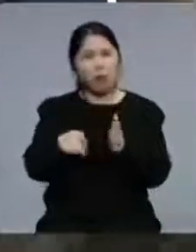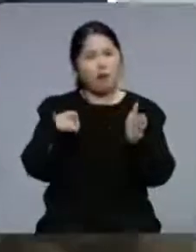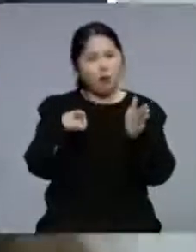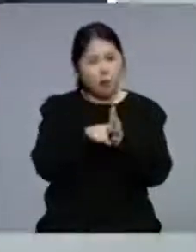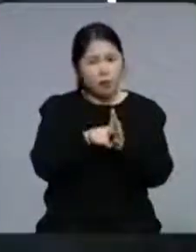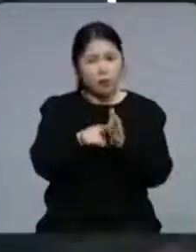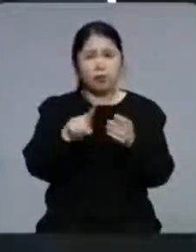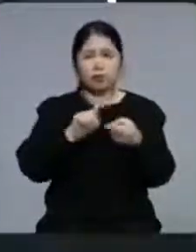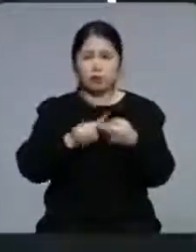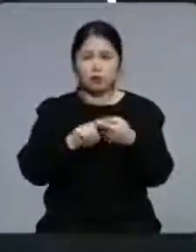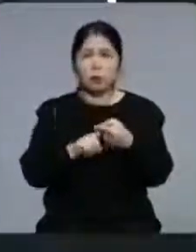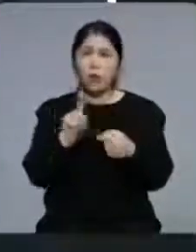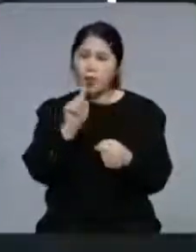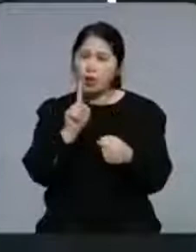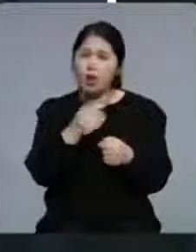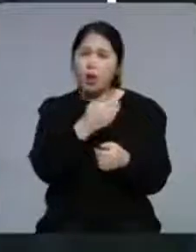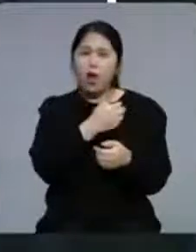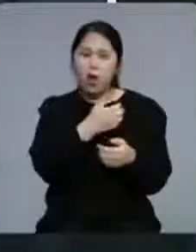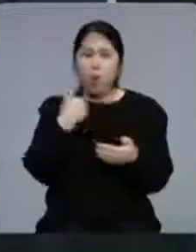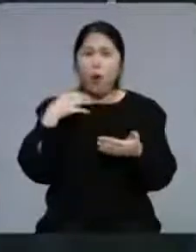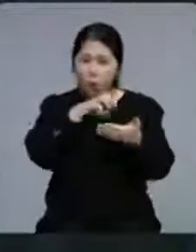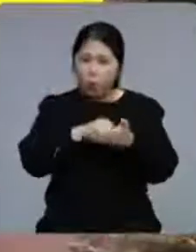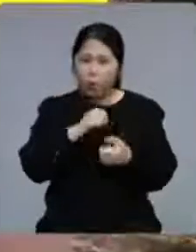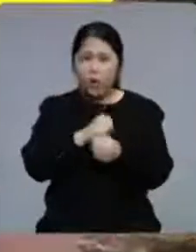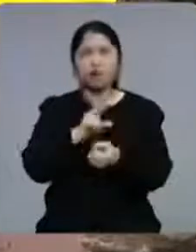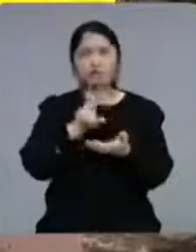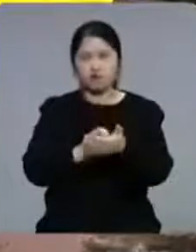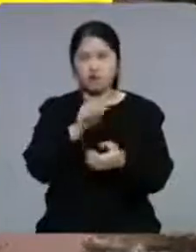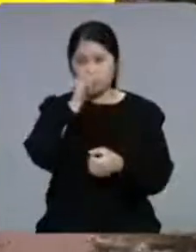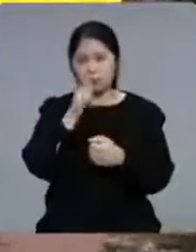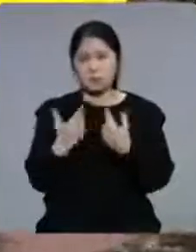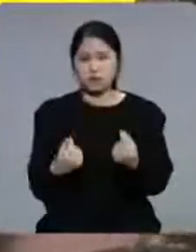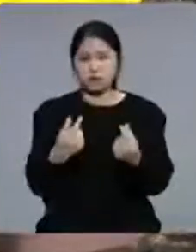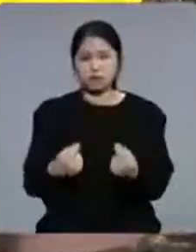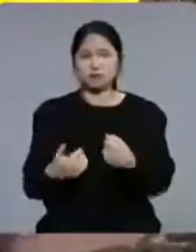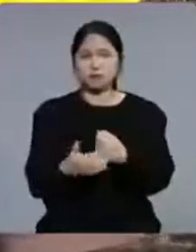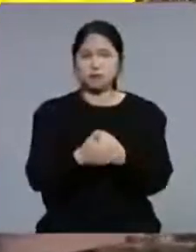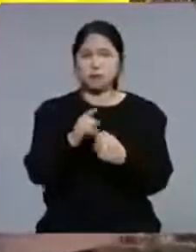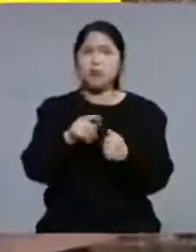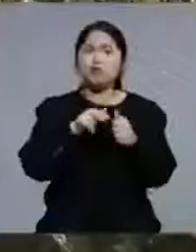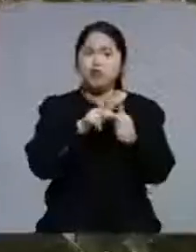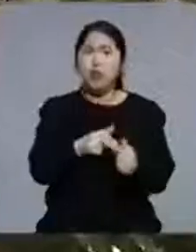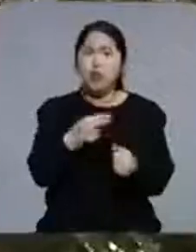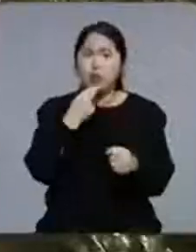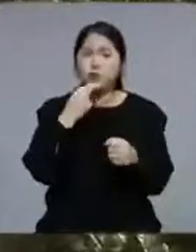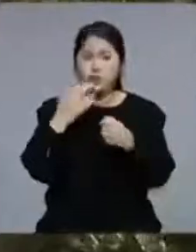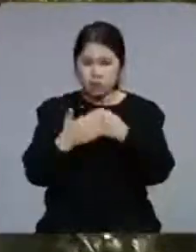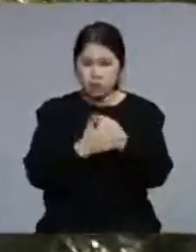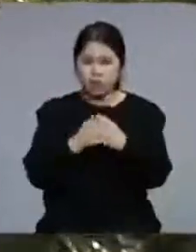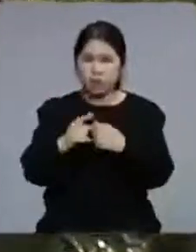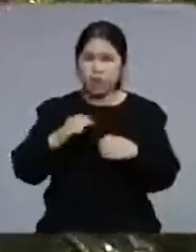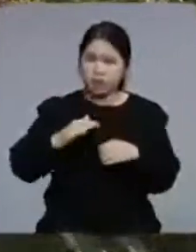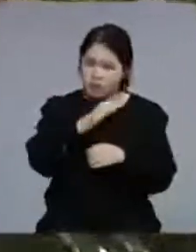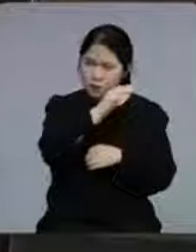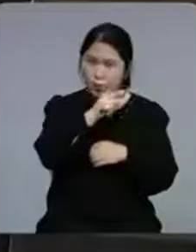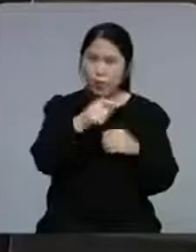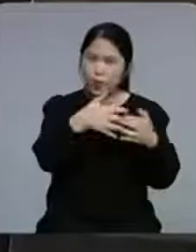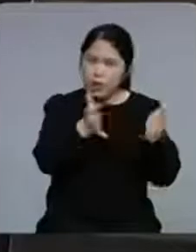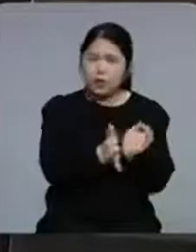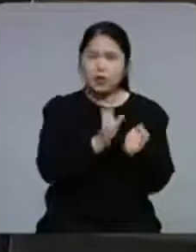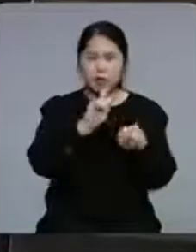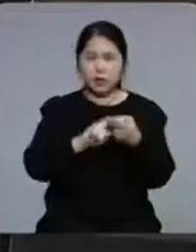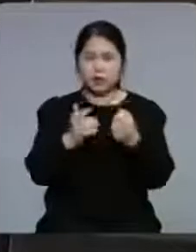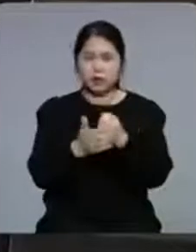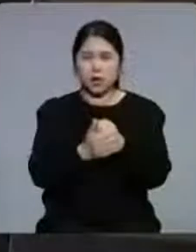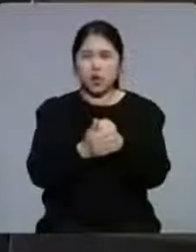어떻게 확보할지 굉장히 복잡한 문제가 발생할 것 같습니다. 이렇다 할 후보를 내지 못하고 있는 진보개혁 진영은 도지사 단일